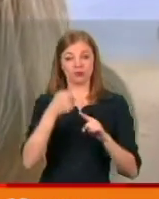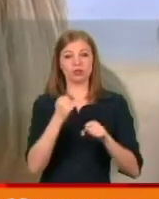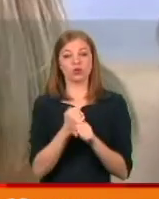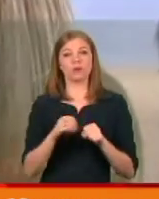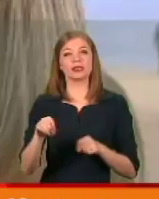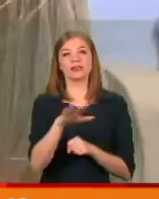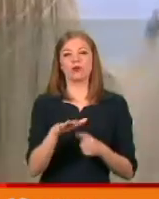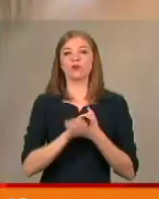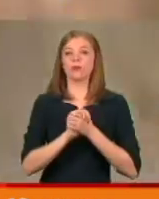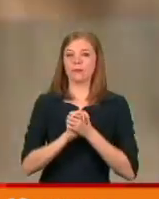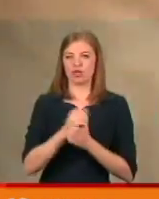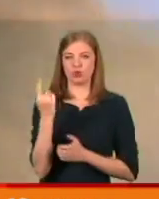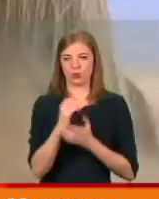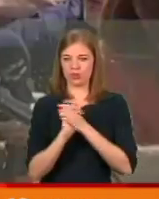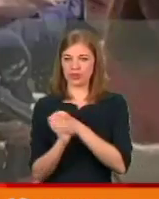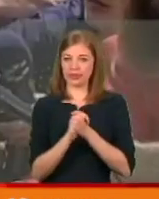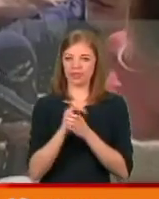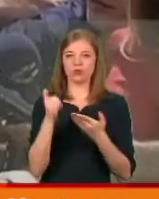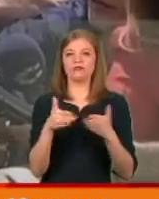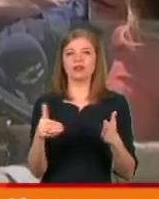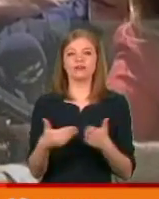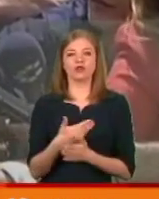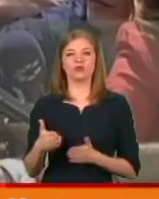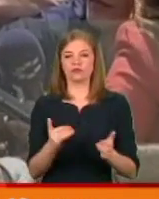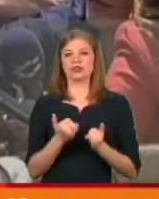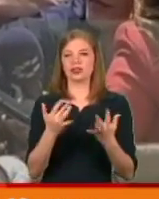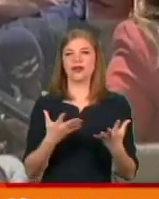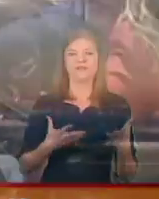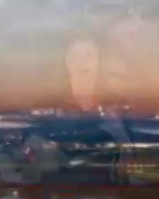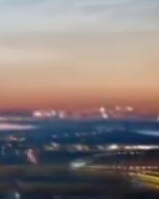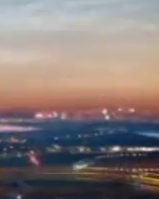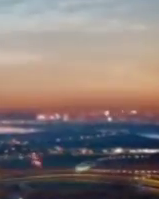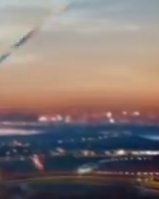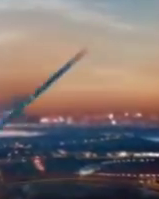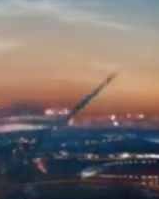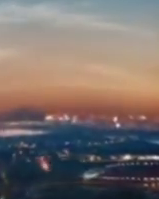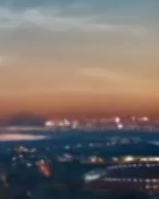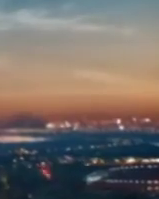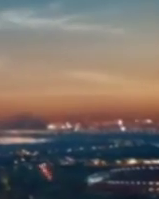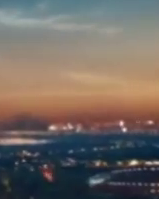Європу мирною, єдиною, а також відкриває нові шляхи для всього Балканського регіону.